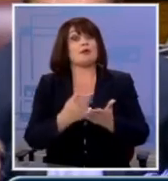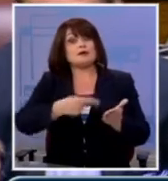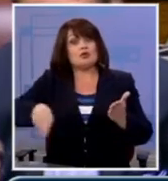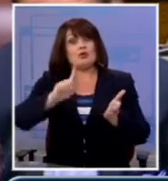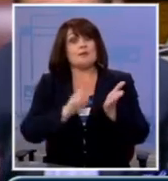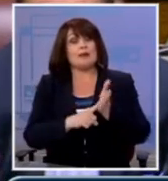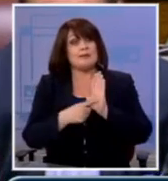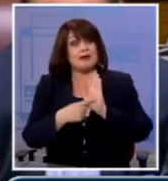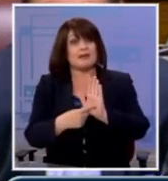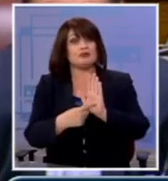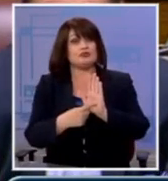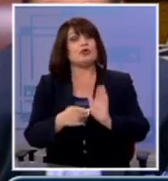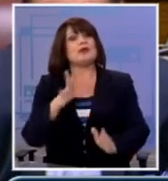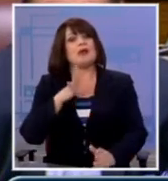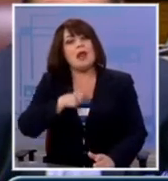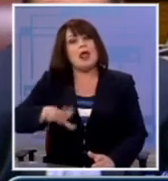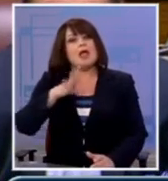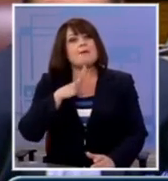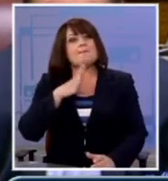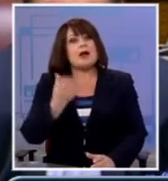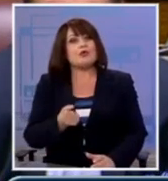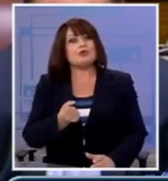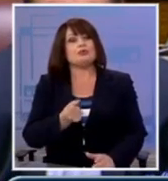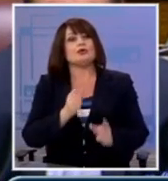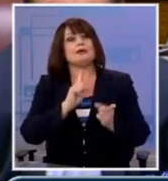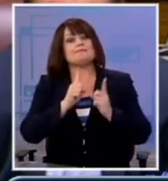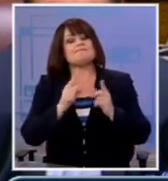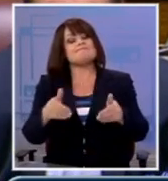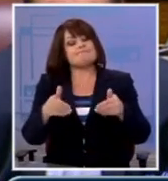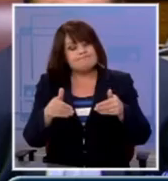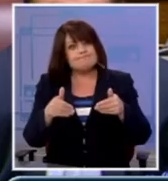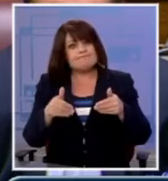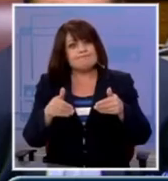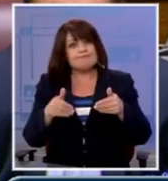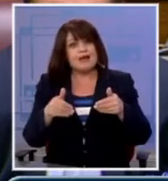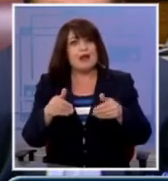ότι υπάρχουν λαοί που μπορεί να συνδικολογούν, αλλά δεν